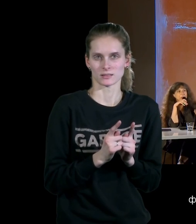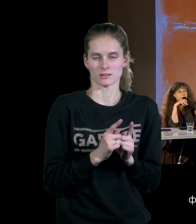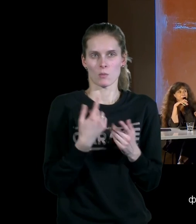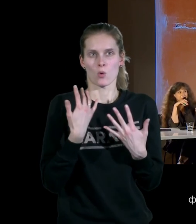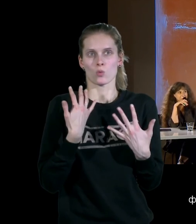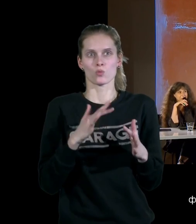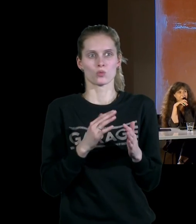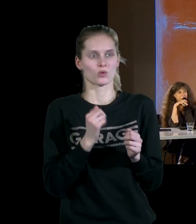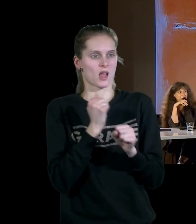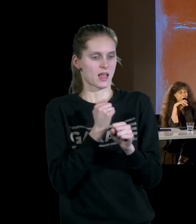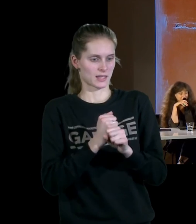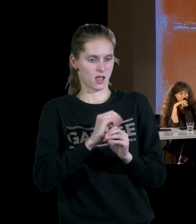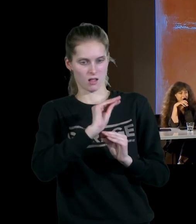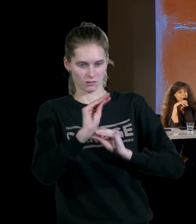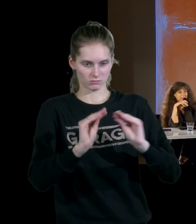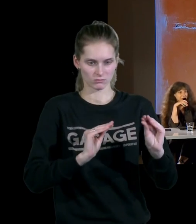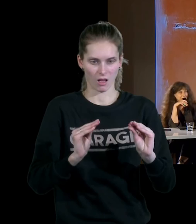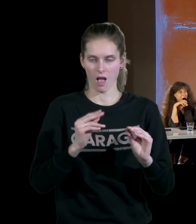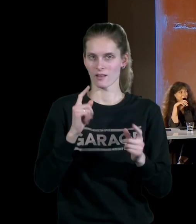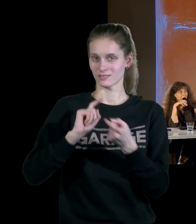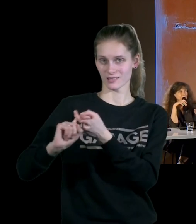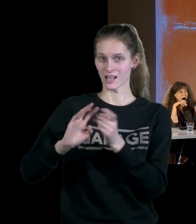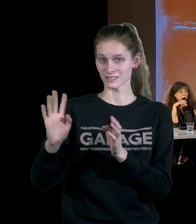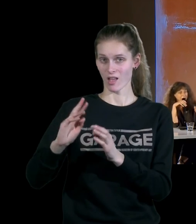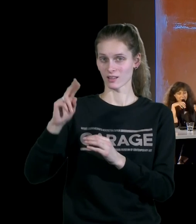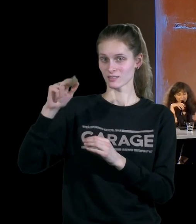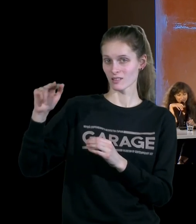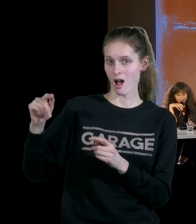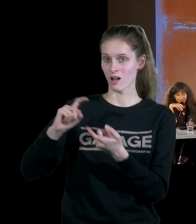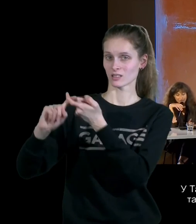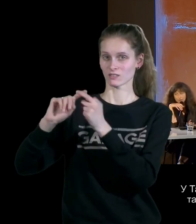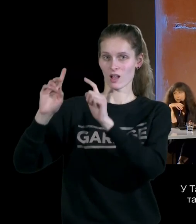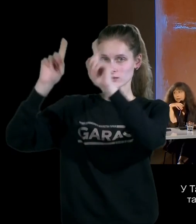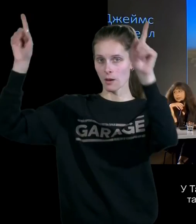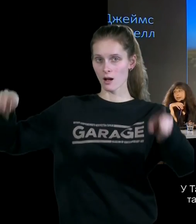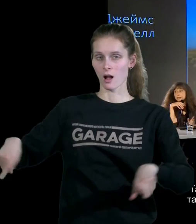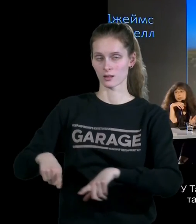но уже не прибегая к живописи, не прибегая, собственно, к краске и полотну, как медиа.